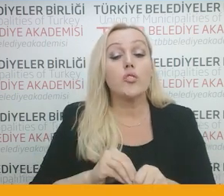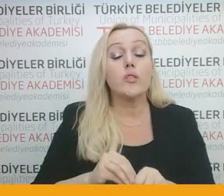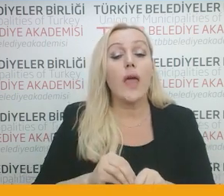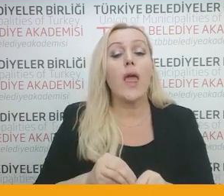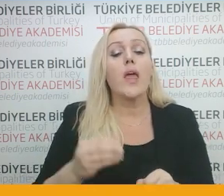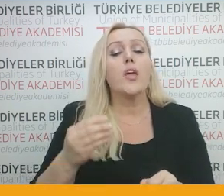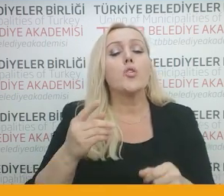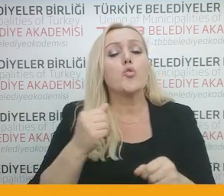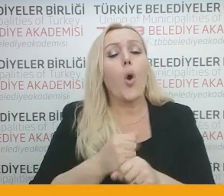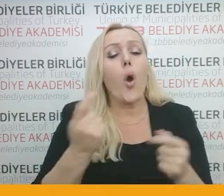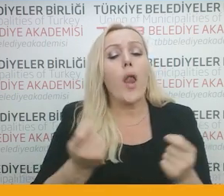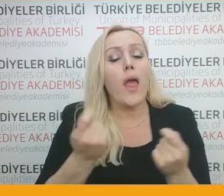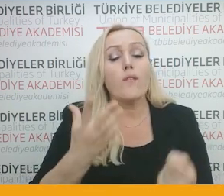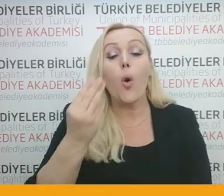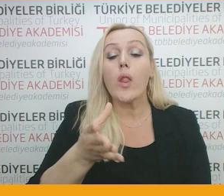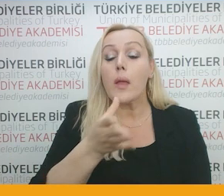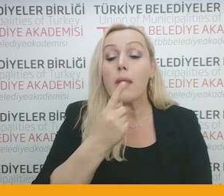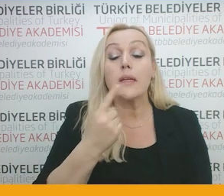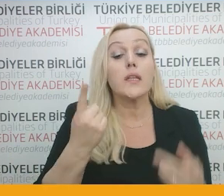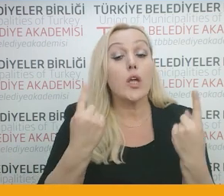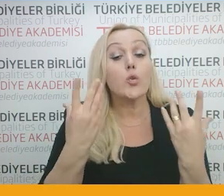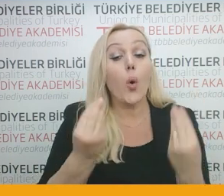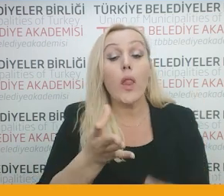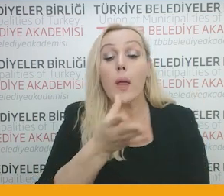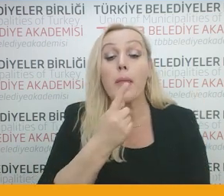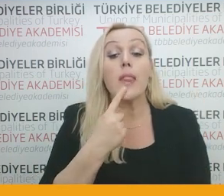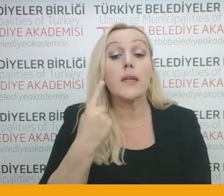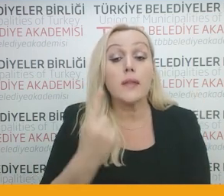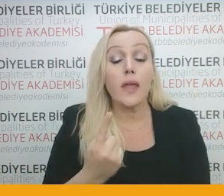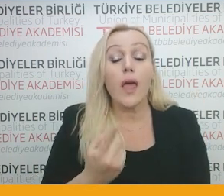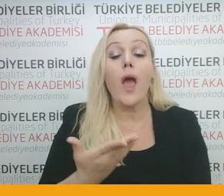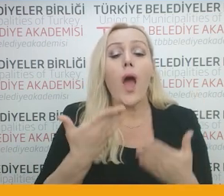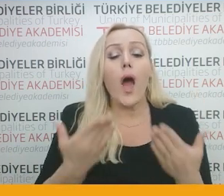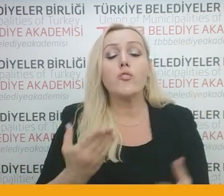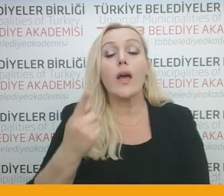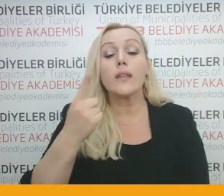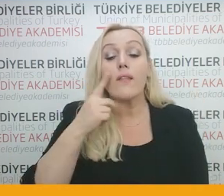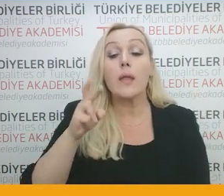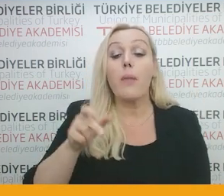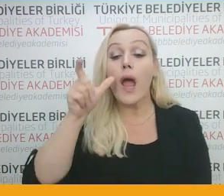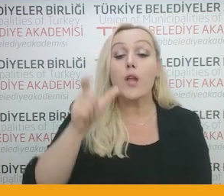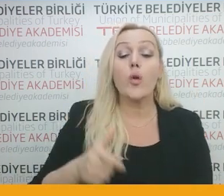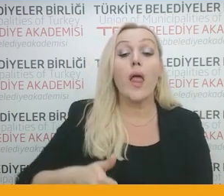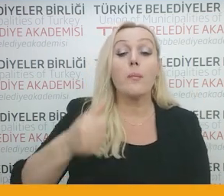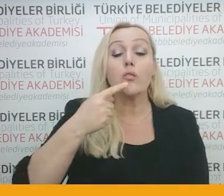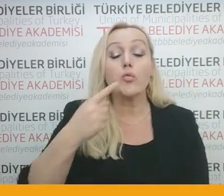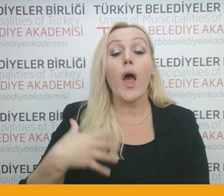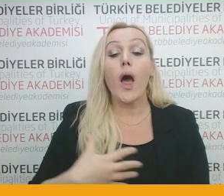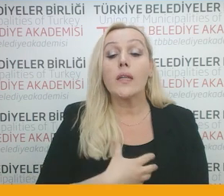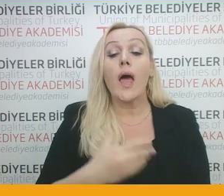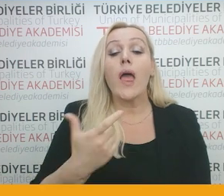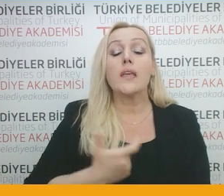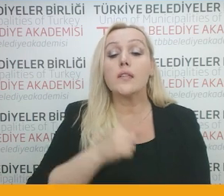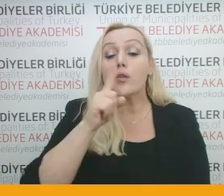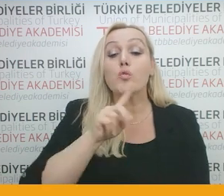verdikleri. Kamu ihale diyor ki bu arkadaşlar ihale komisyonunda görev alabilir. Ancak devlet personel başkanı diyor ki anayasanın 128.